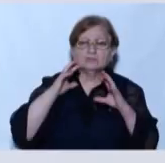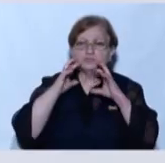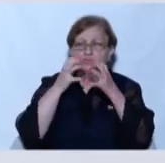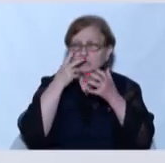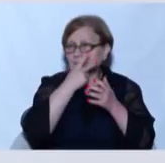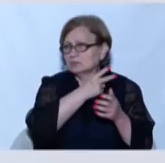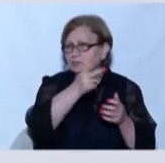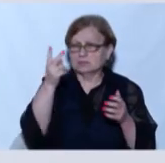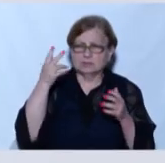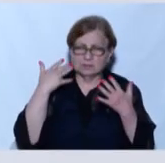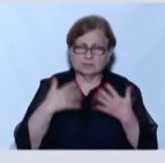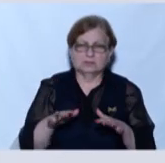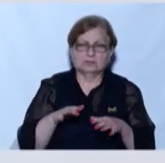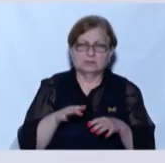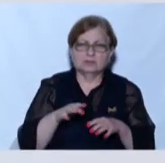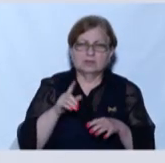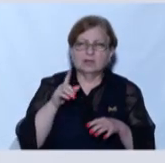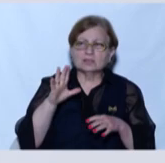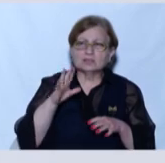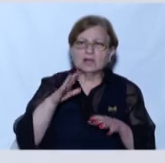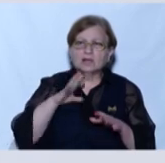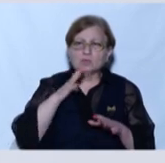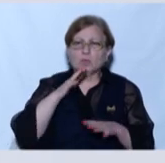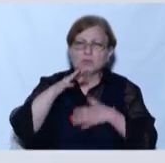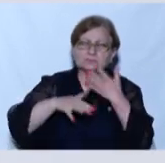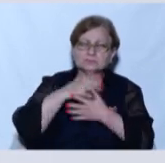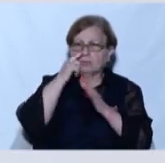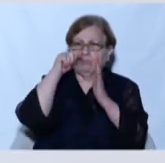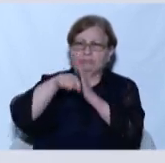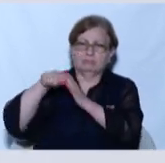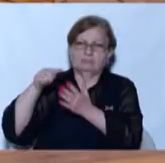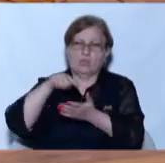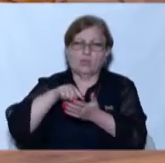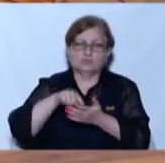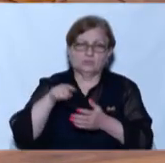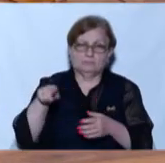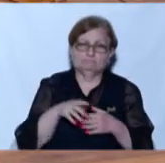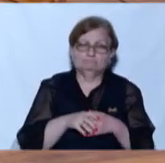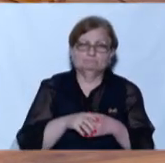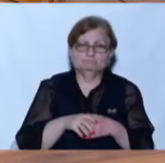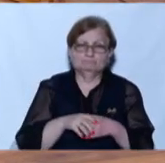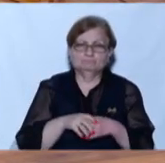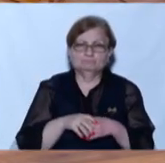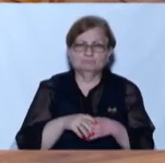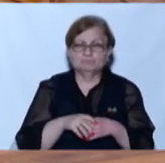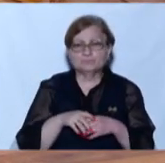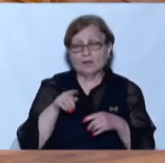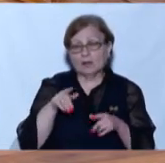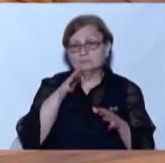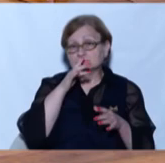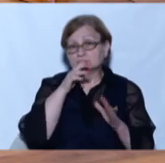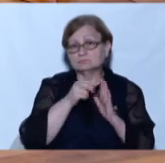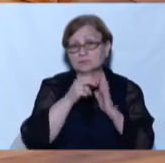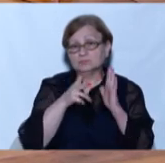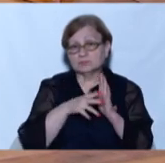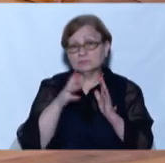და ყველანერ ბატალიებში მიიღო ესე ვთქვათ მონაწილეობა. და აი ამ დროს